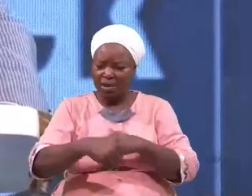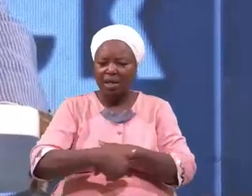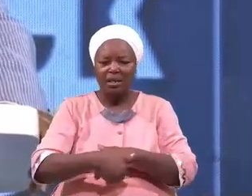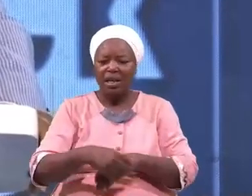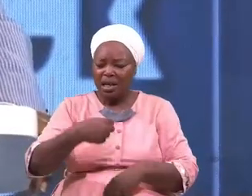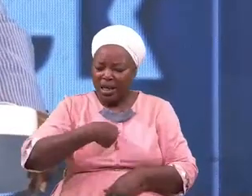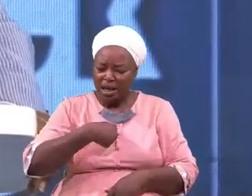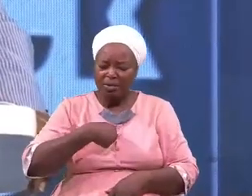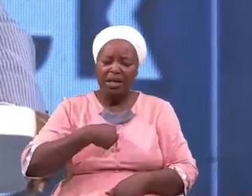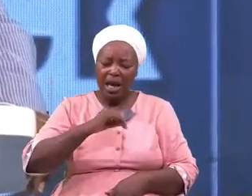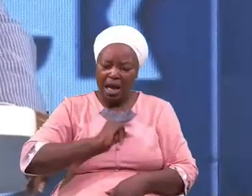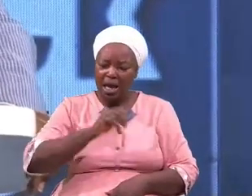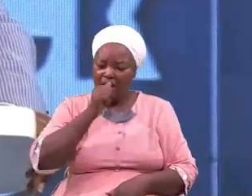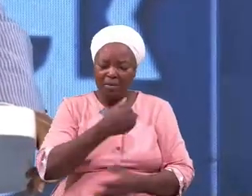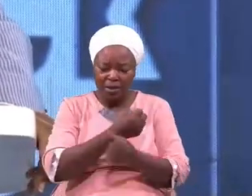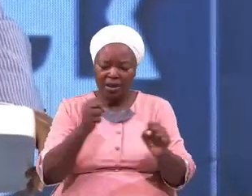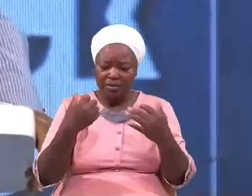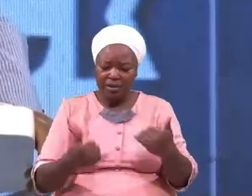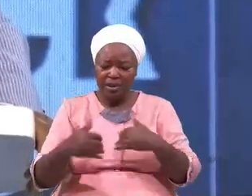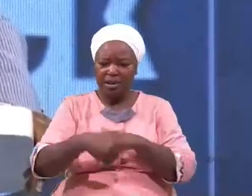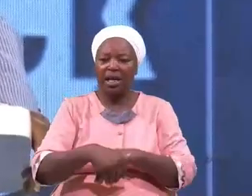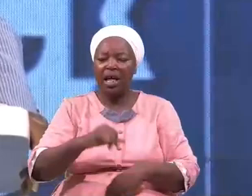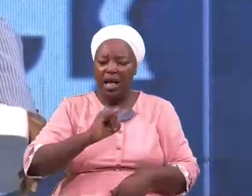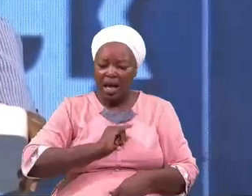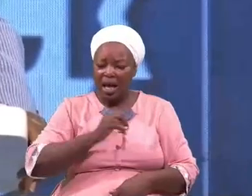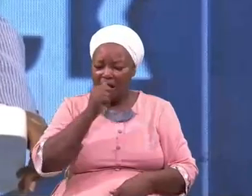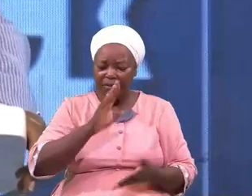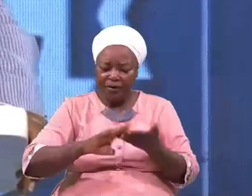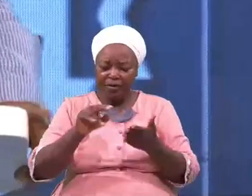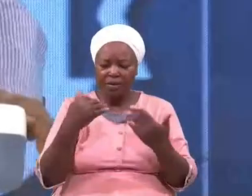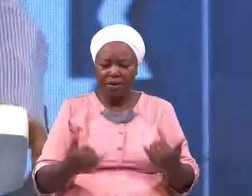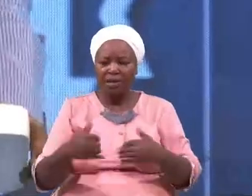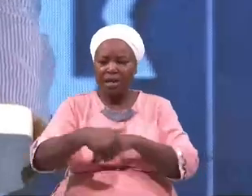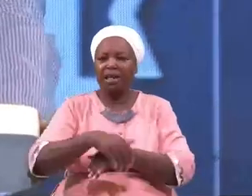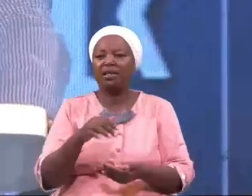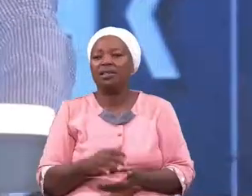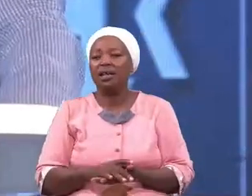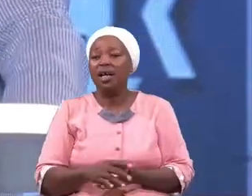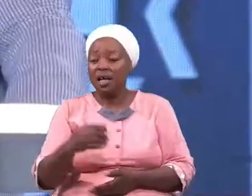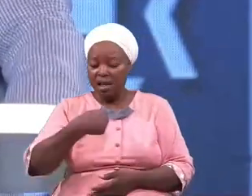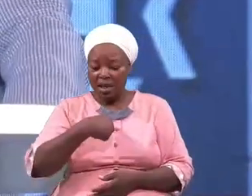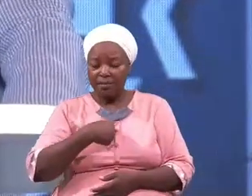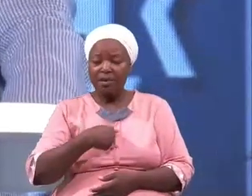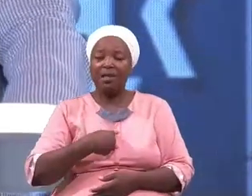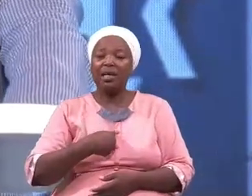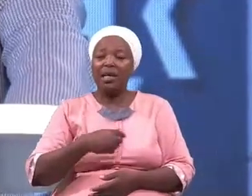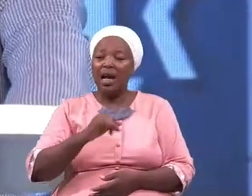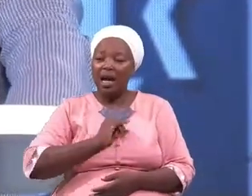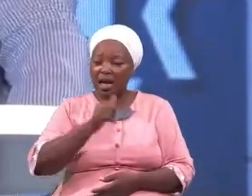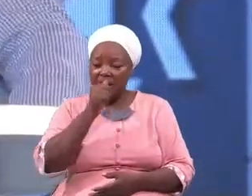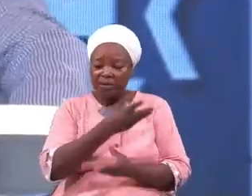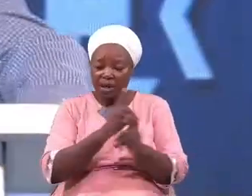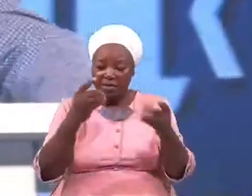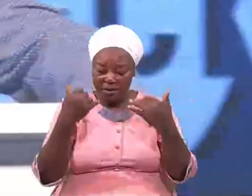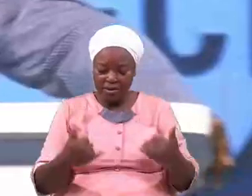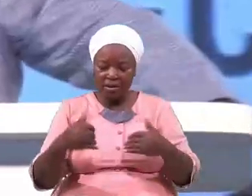Je dois être sauvé ce jour. Je suis sauvé ce jour. Je suis pardonné ce soir. Je suis délivré